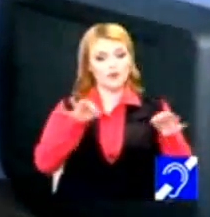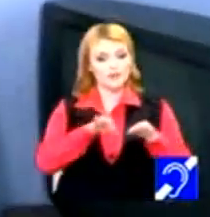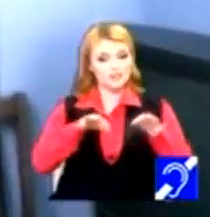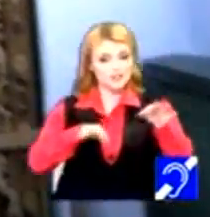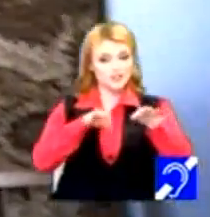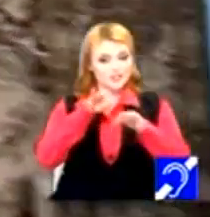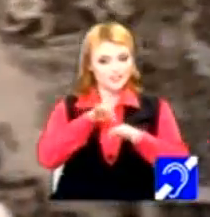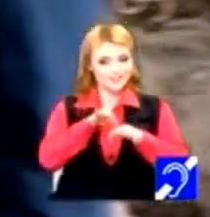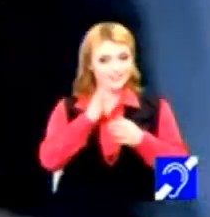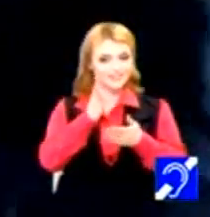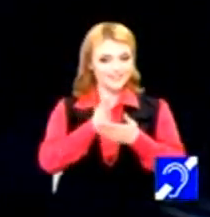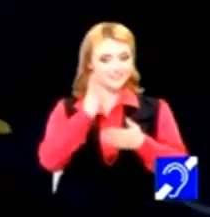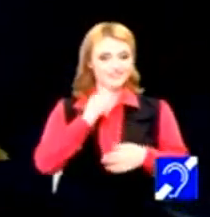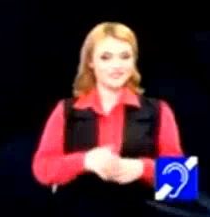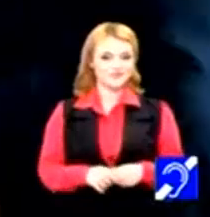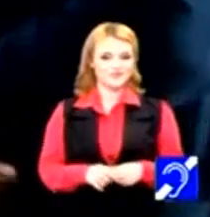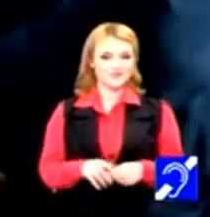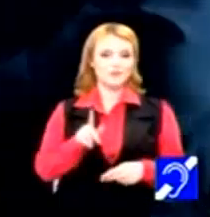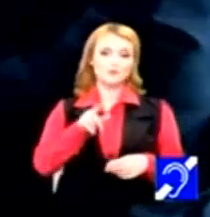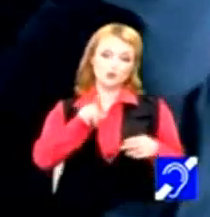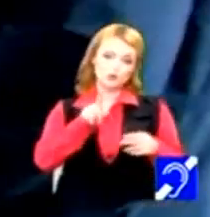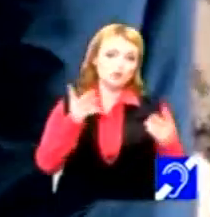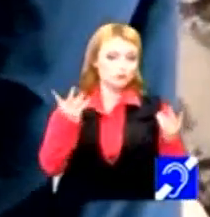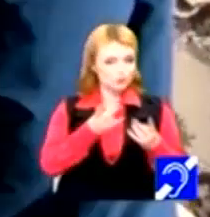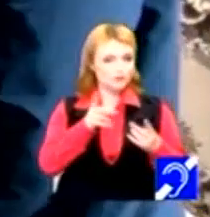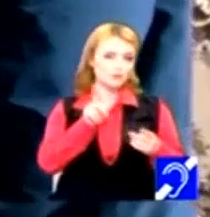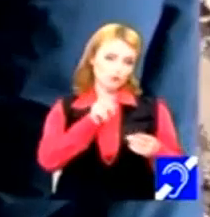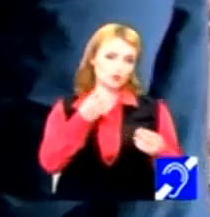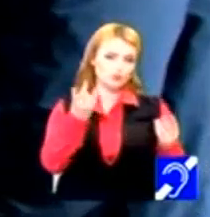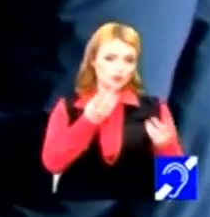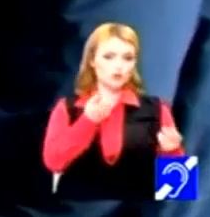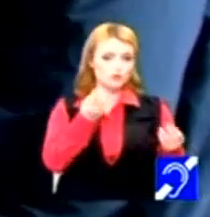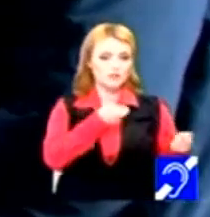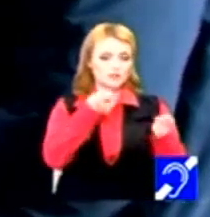de obicei pâine, avem supă cintă. Domn Nicolae, poate mai aveți nevoie de ceva din când în când?